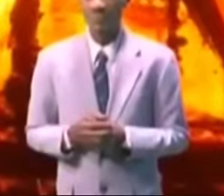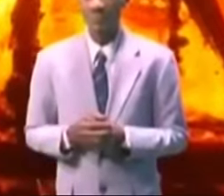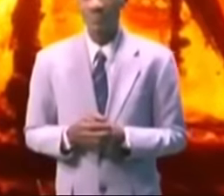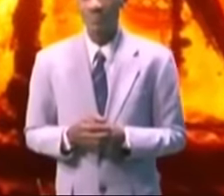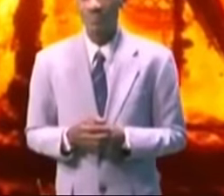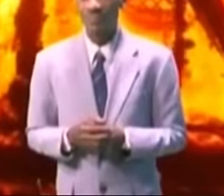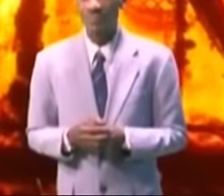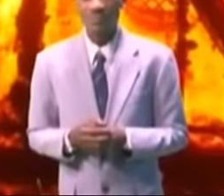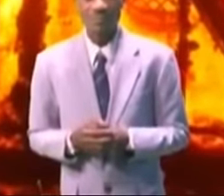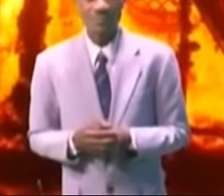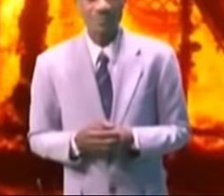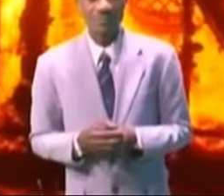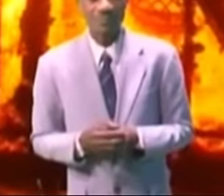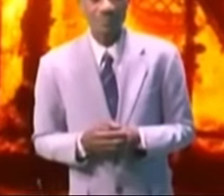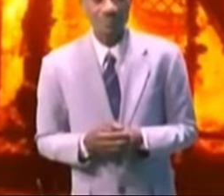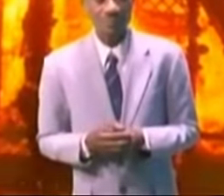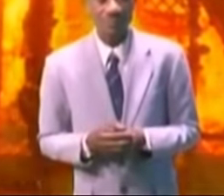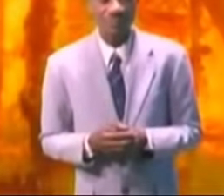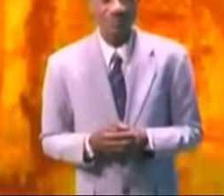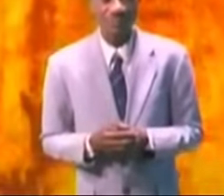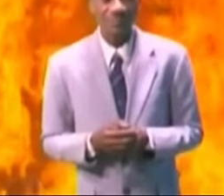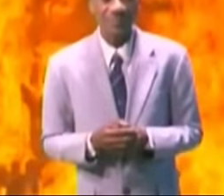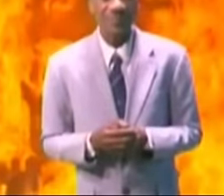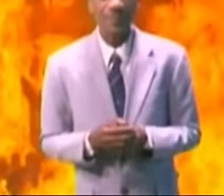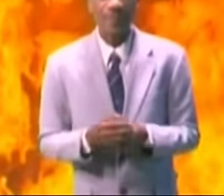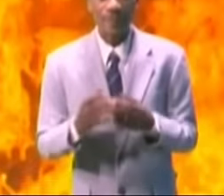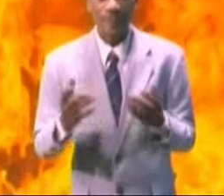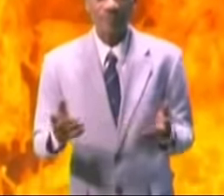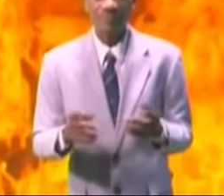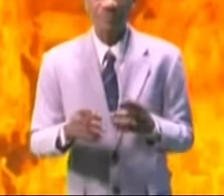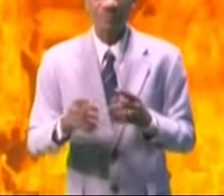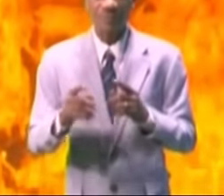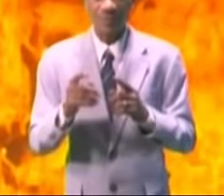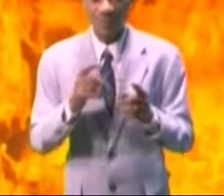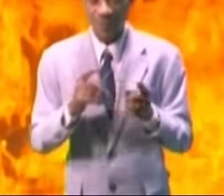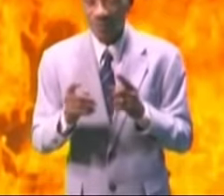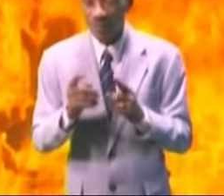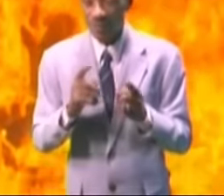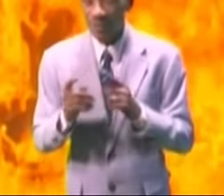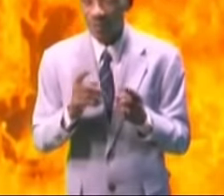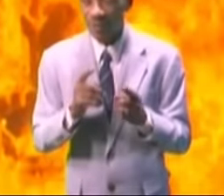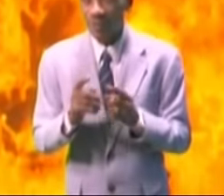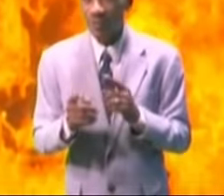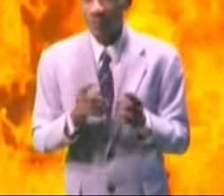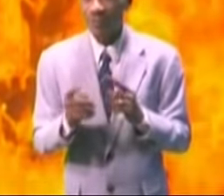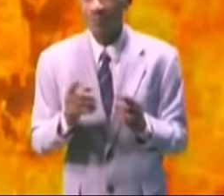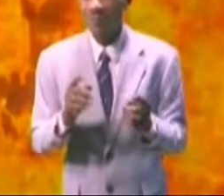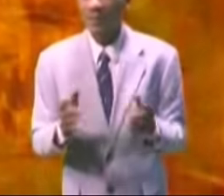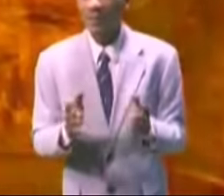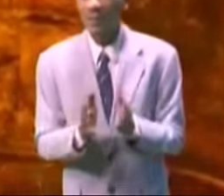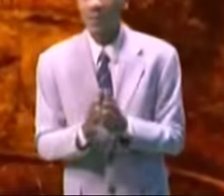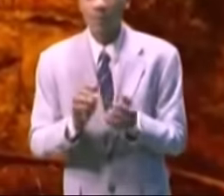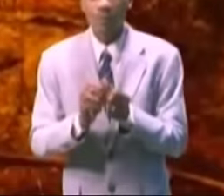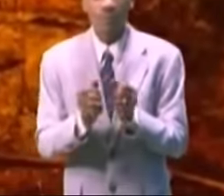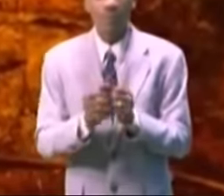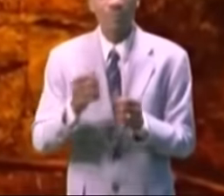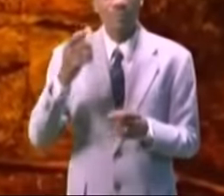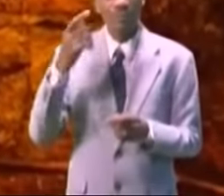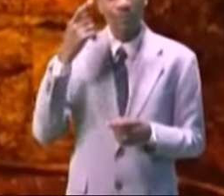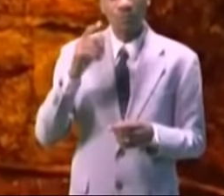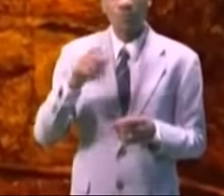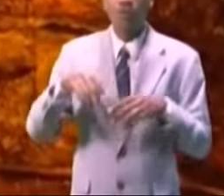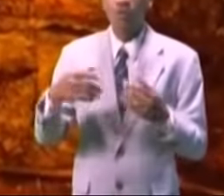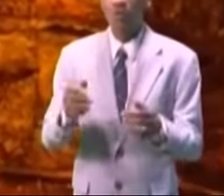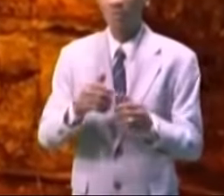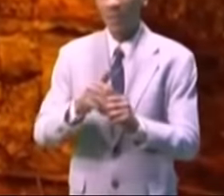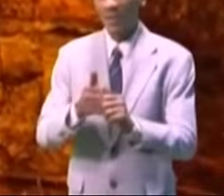Le risque d'incendie reste permanent, mais il peut être évité en prenant des précautions. Il faut donc en avoir l'information